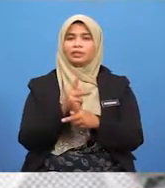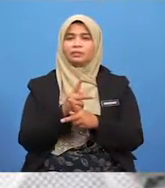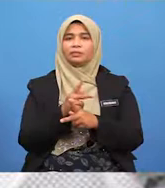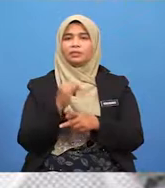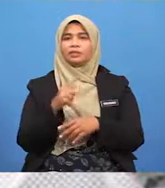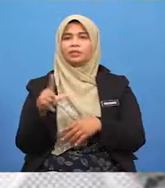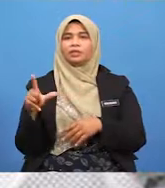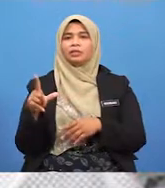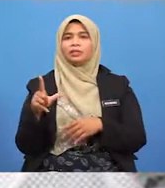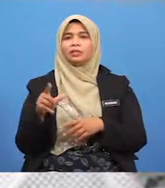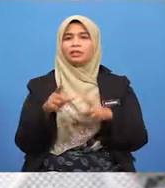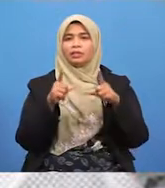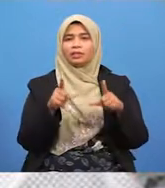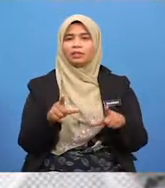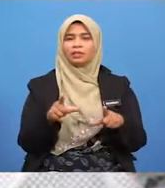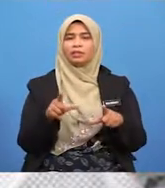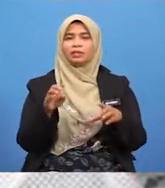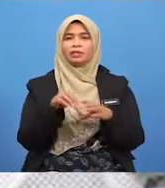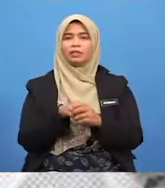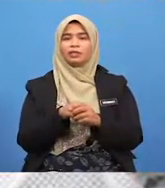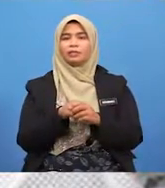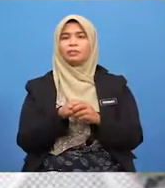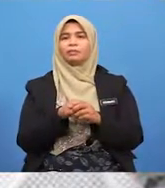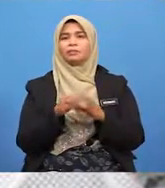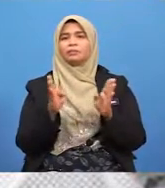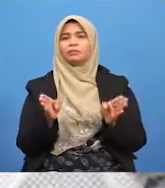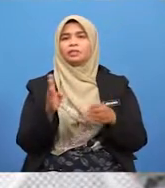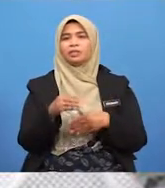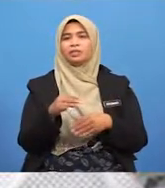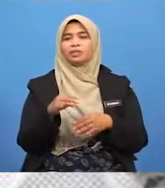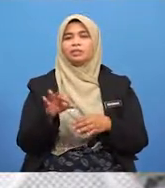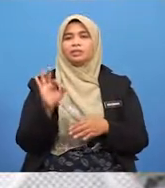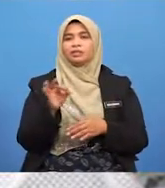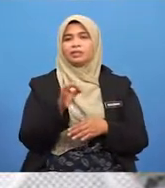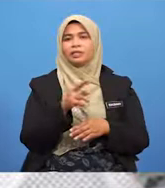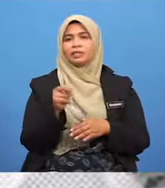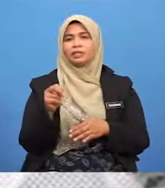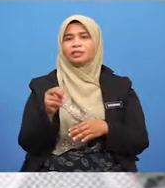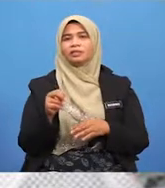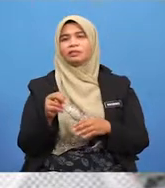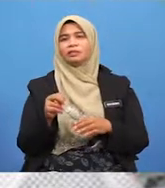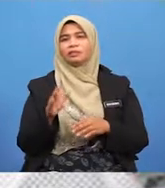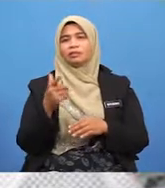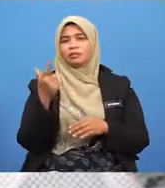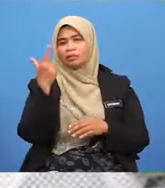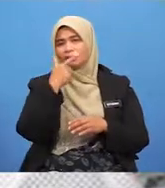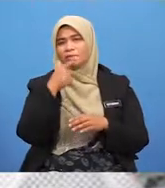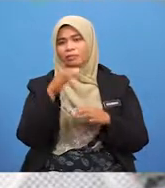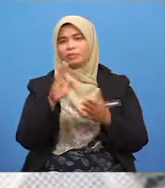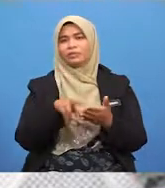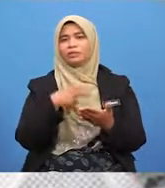ialah letakkan di dalam bekas jahitan elakkan DPD sejatuh dan